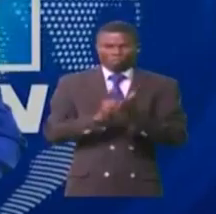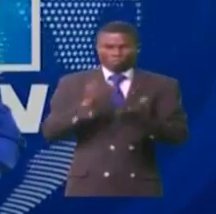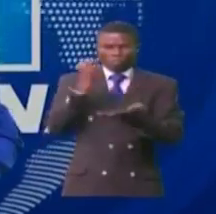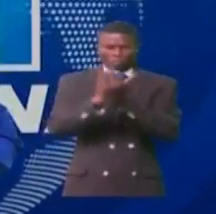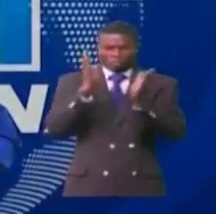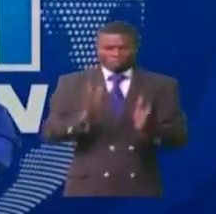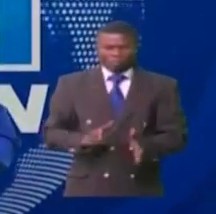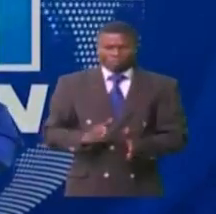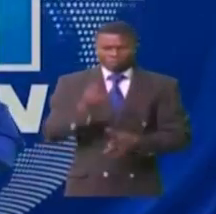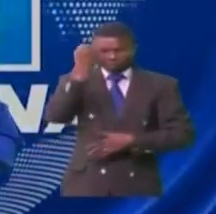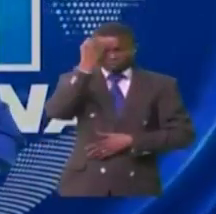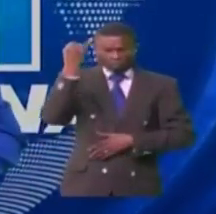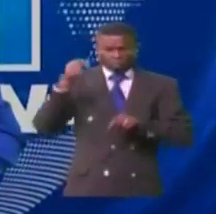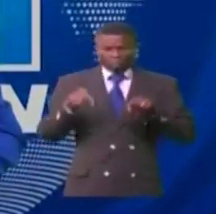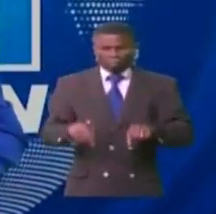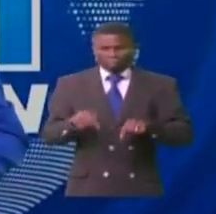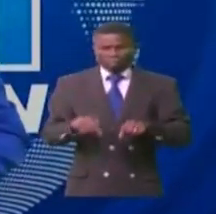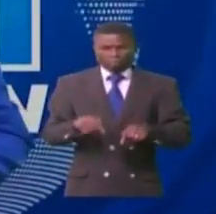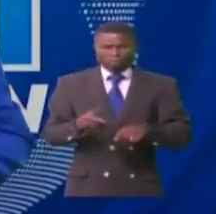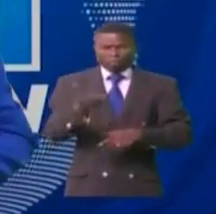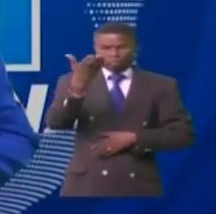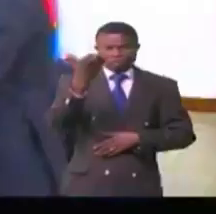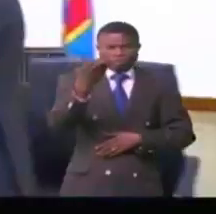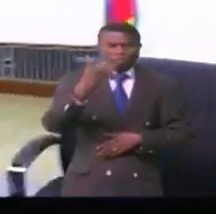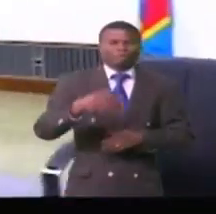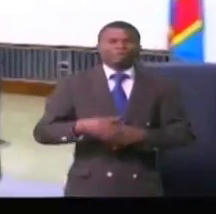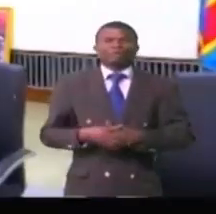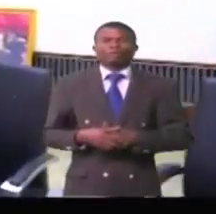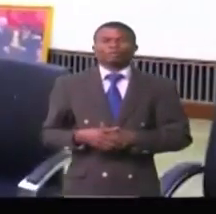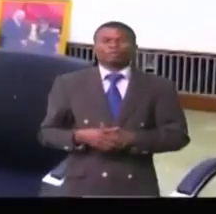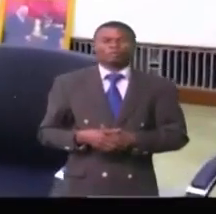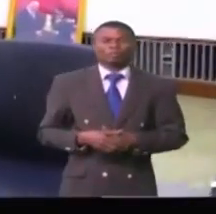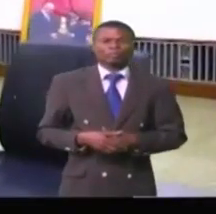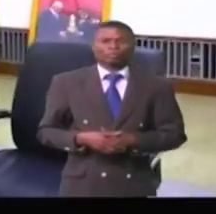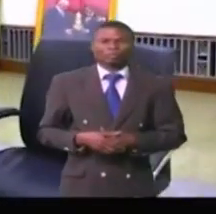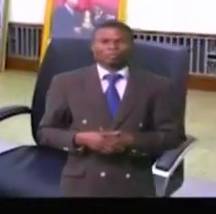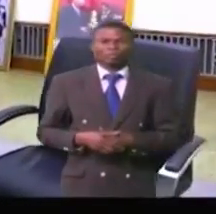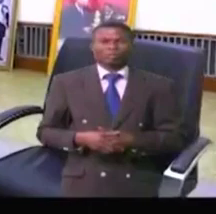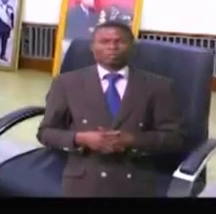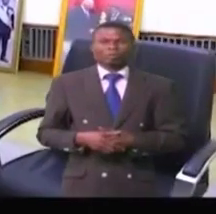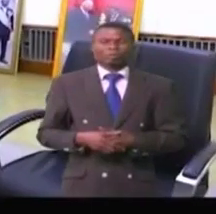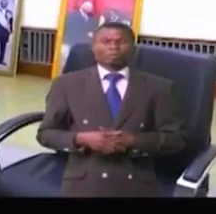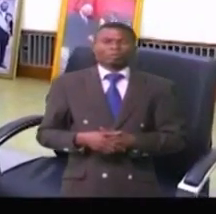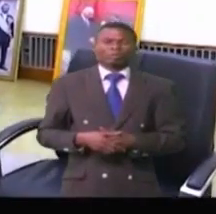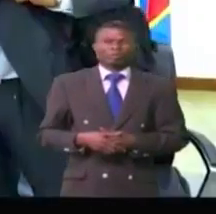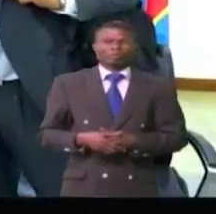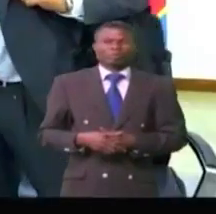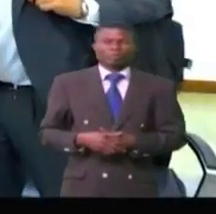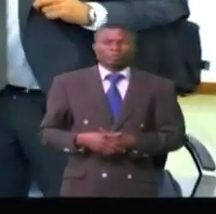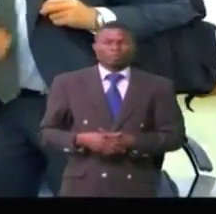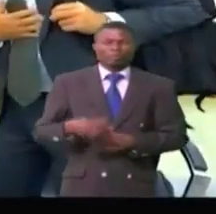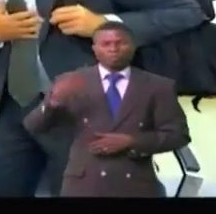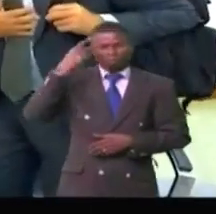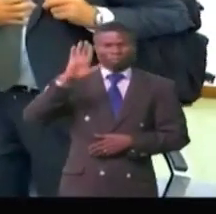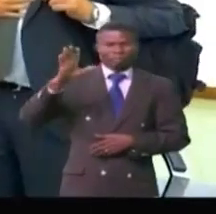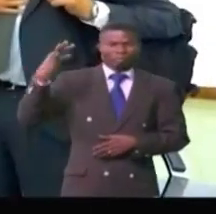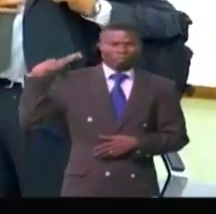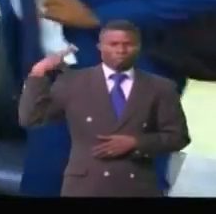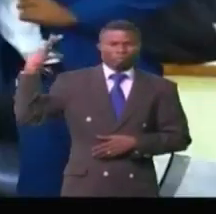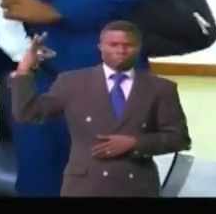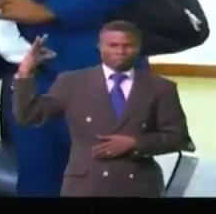l'ambassadeur de l'Italie en RDC, Sandra Nyangui. L'Italie sollicite la voix de la RDC pour sa candidature à